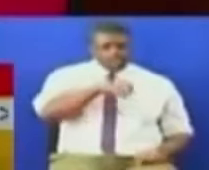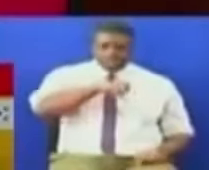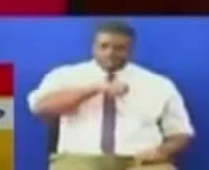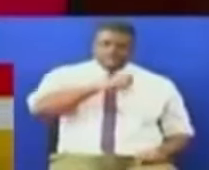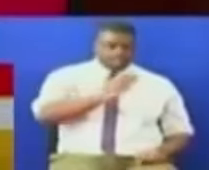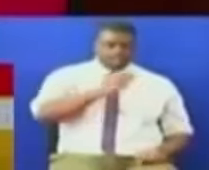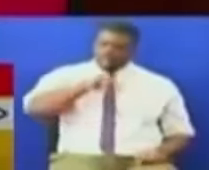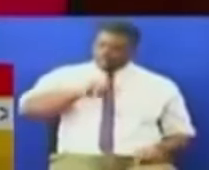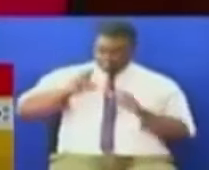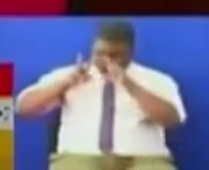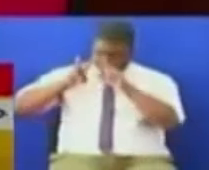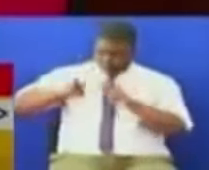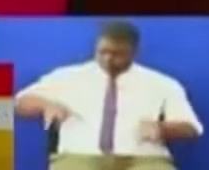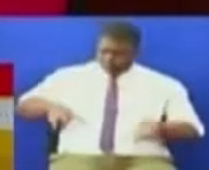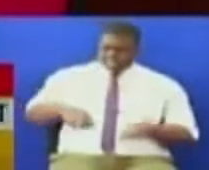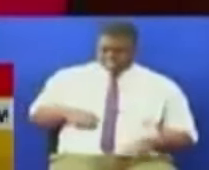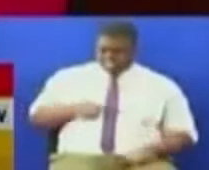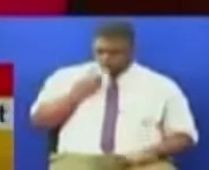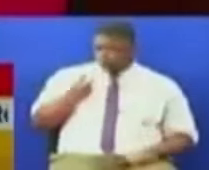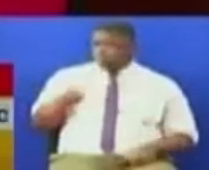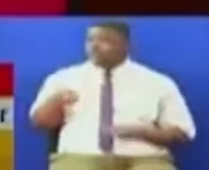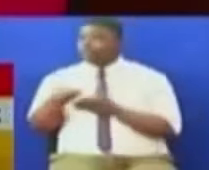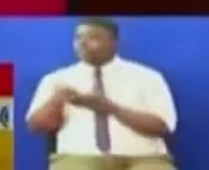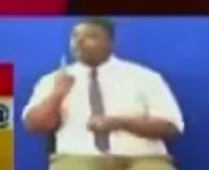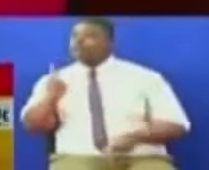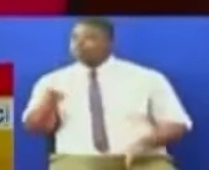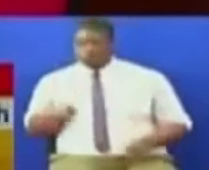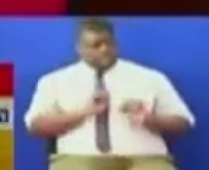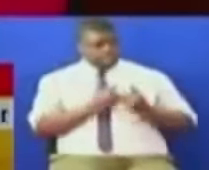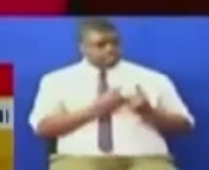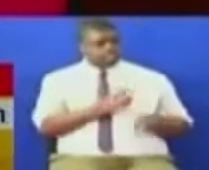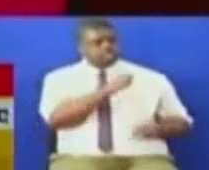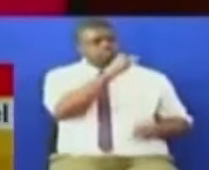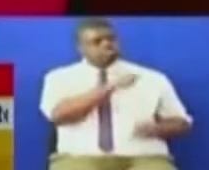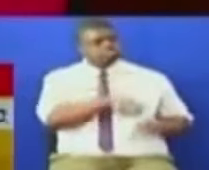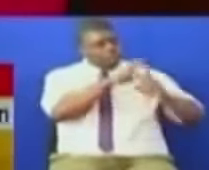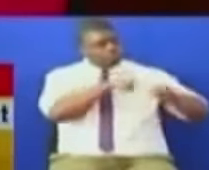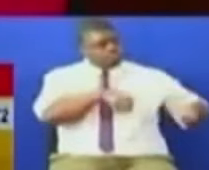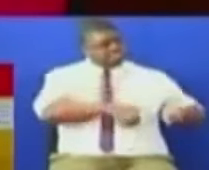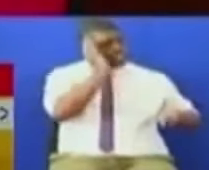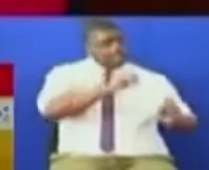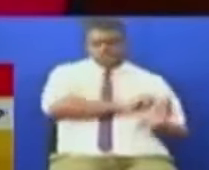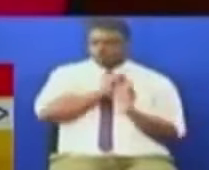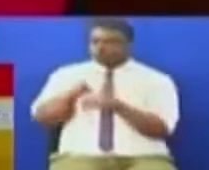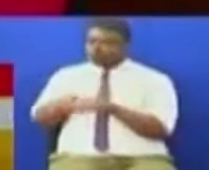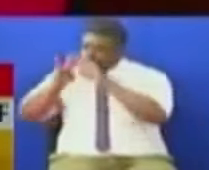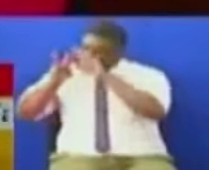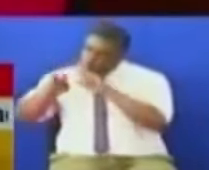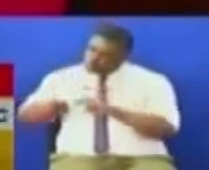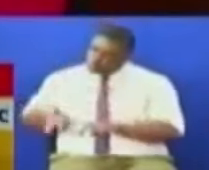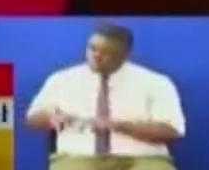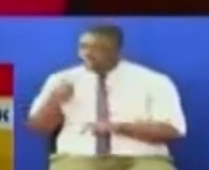2016, wakaonyesha hiyo fedha ipo, lakini CAG alivyoenda kufanya ukaguzi kwa mwaka huu tunaomaliza akakuta hakuna tena